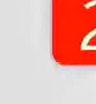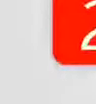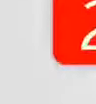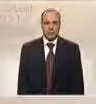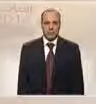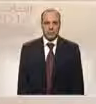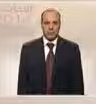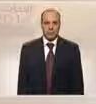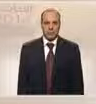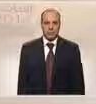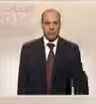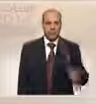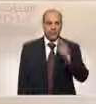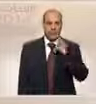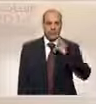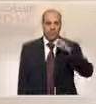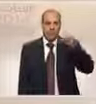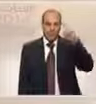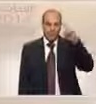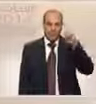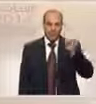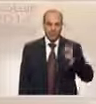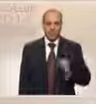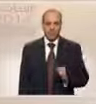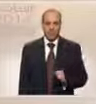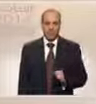بسم الله الرحمان الرحيم